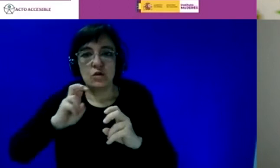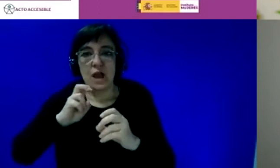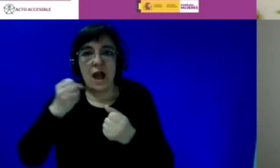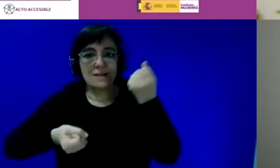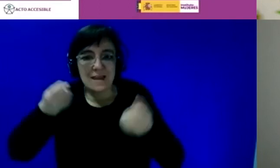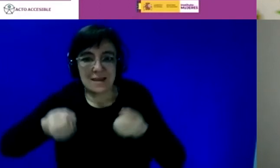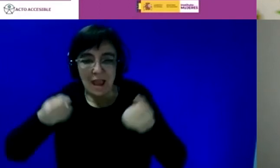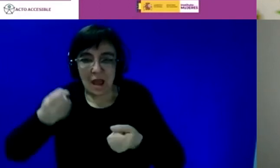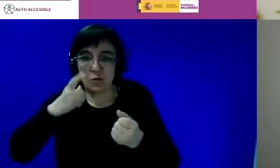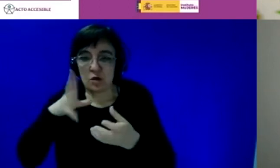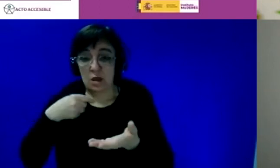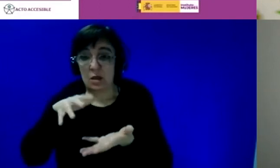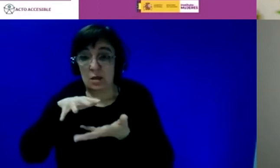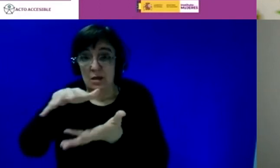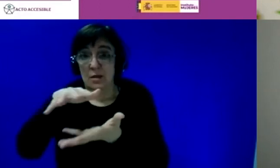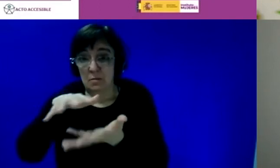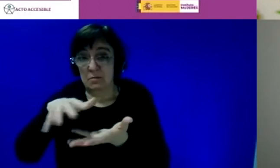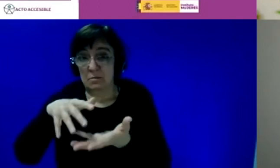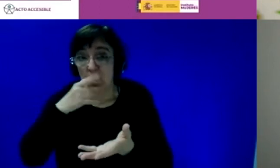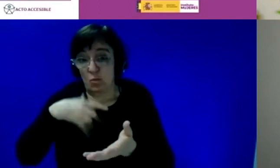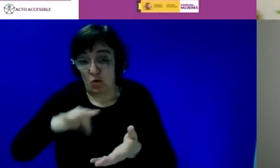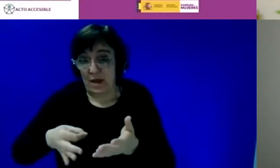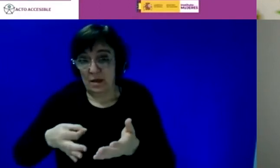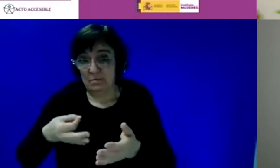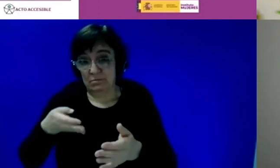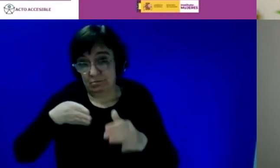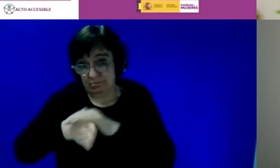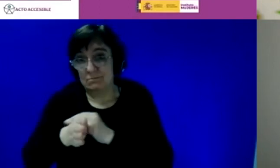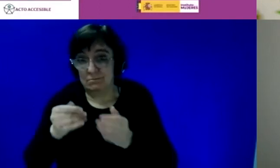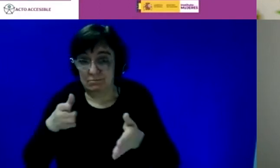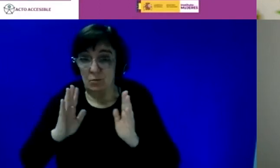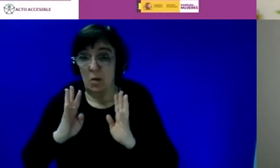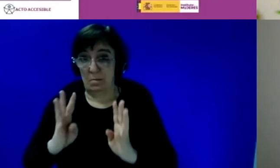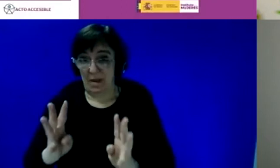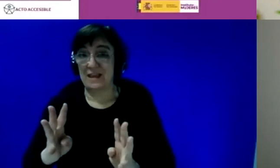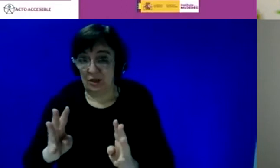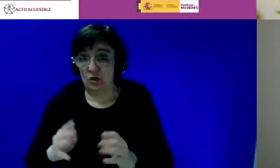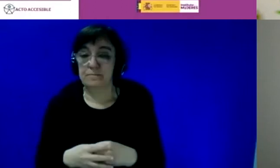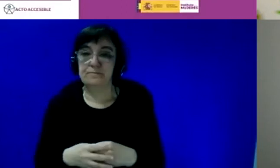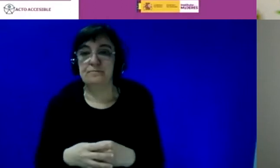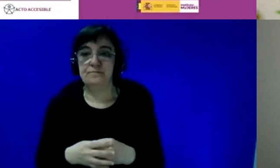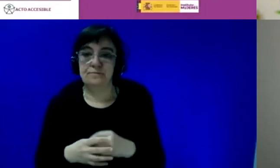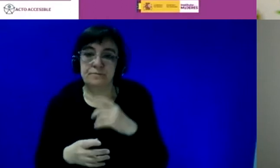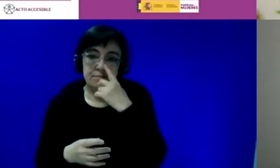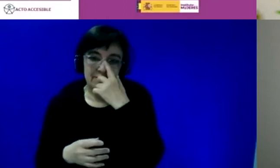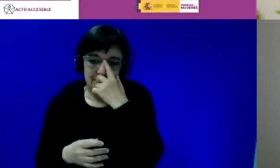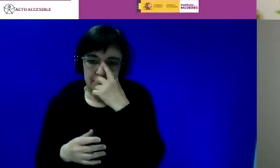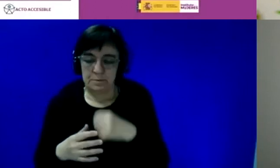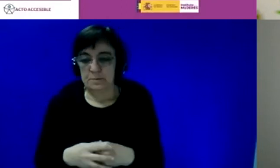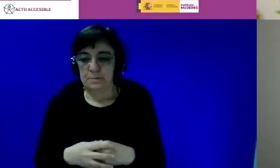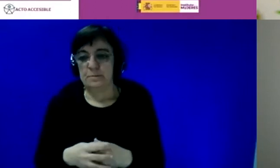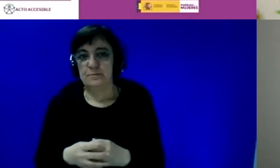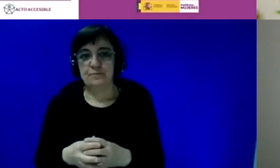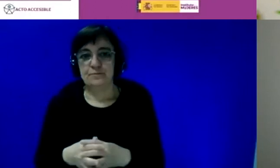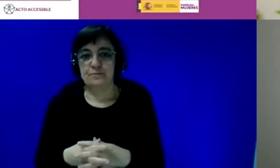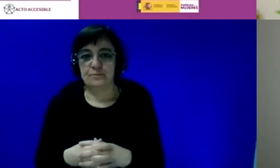Європейським форумом людей з інвалідністю, з багатьма міжнародними організаціями з усього світу і зверталися з ним, що